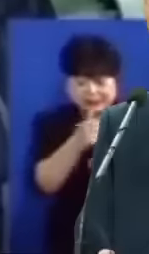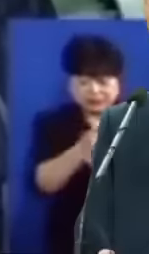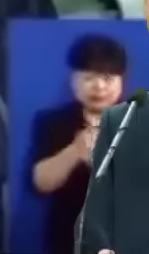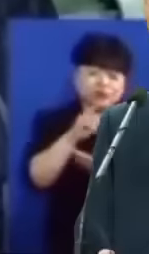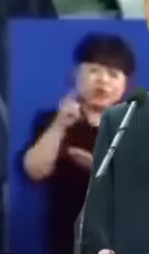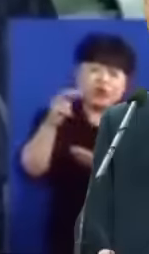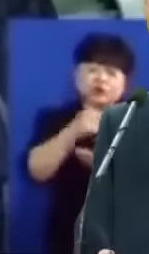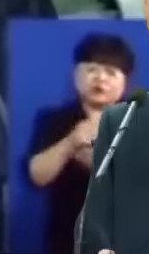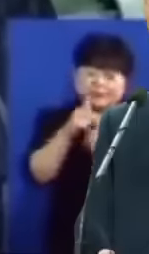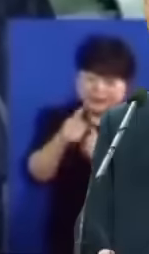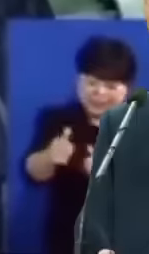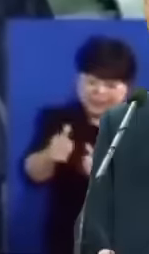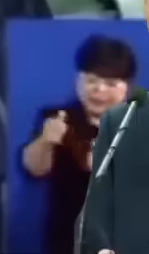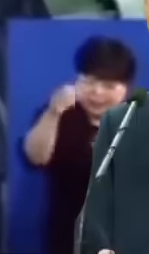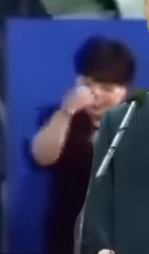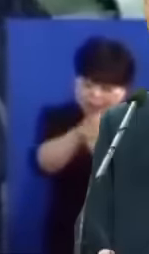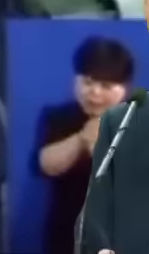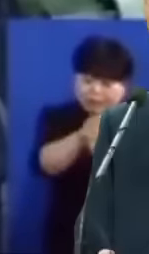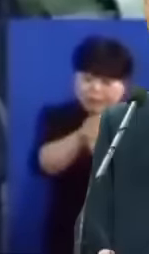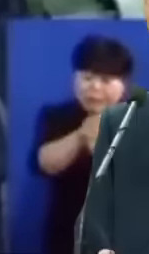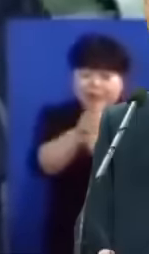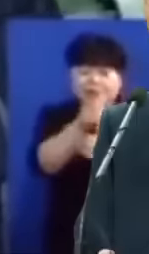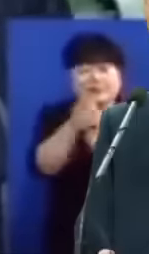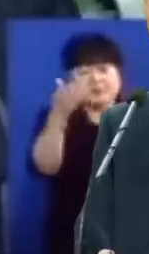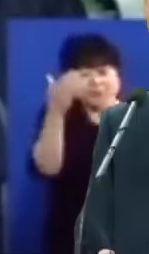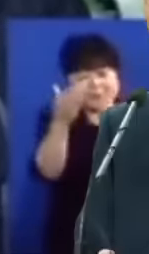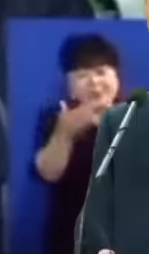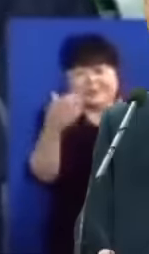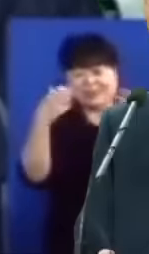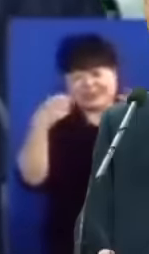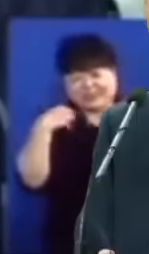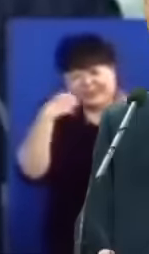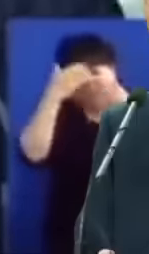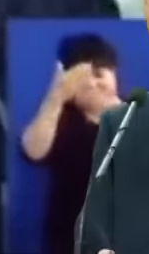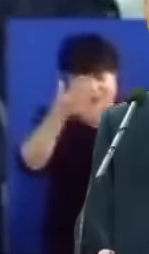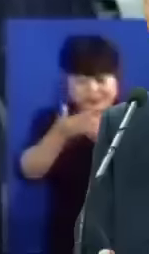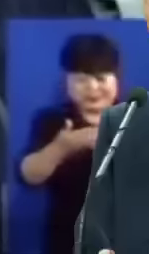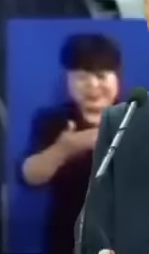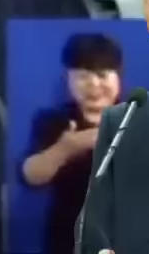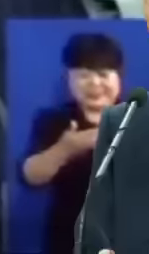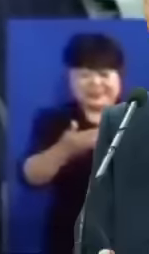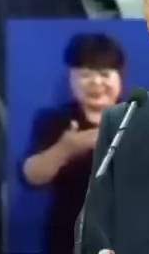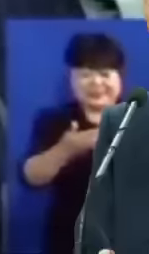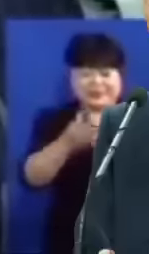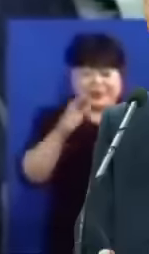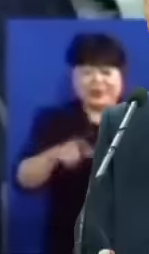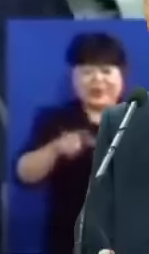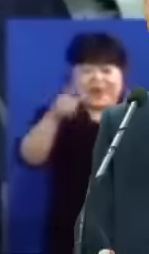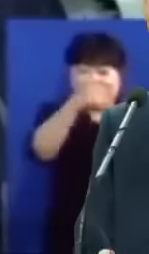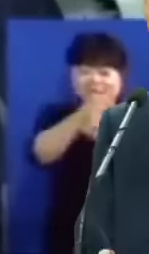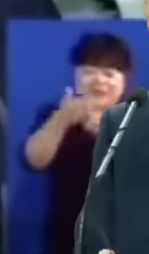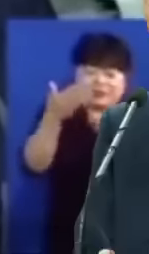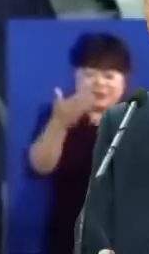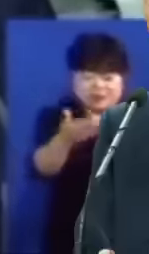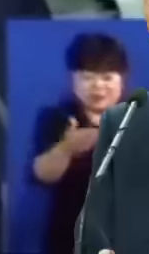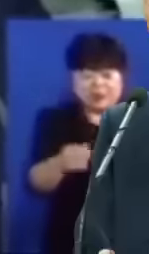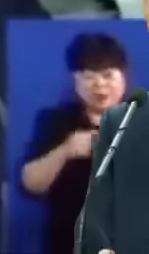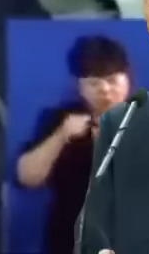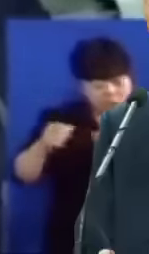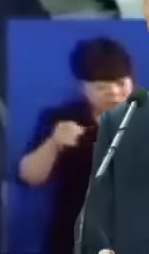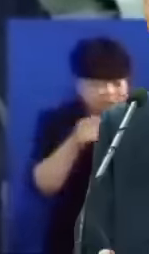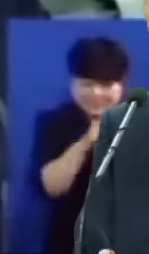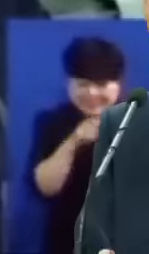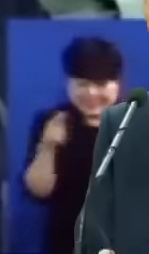주여 주님을 따라갑니다. 맡기면 주님이 책임져 주시는 것입니다. 오늘날도 주님은 여러분을